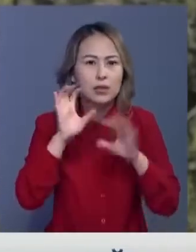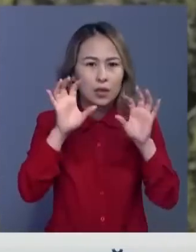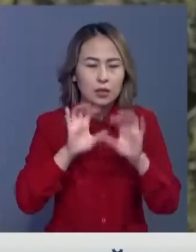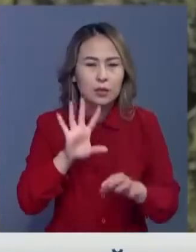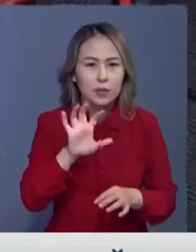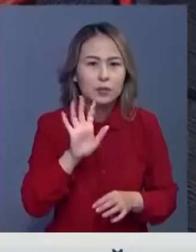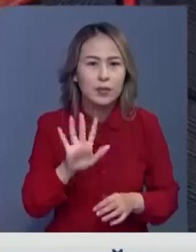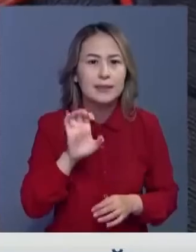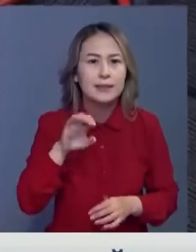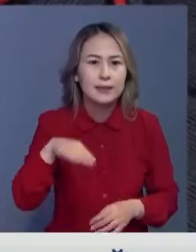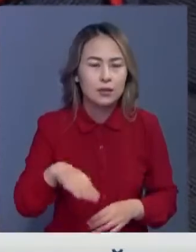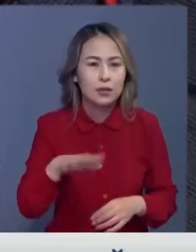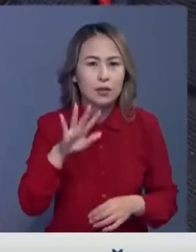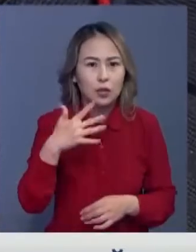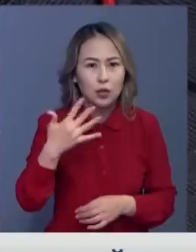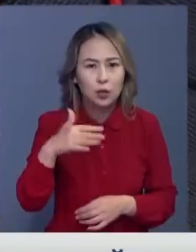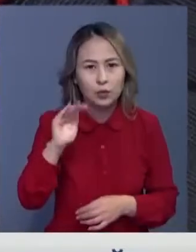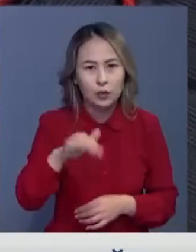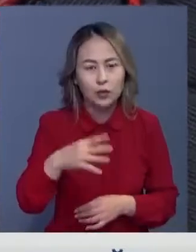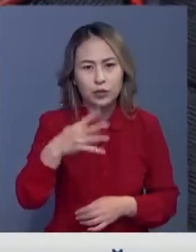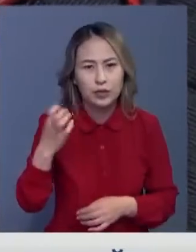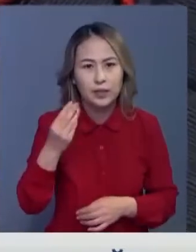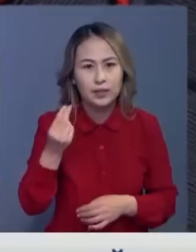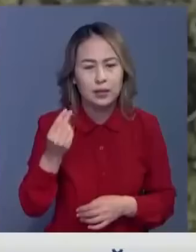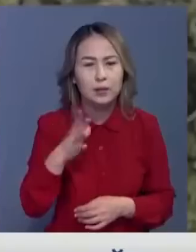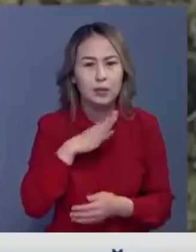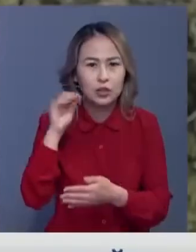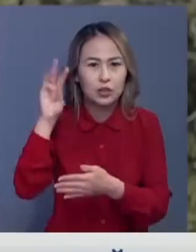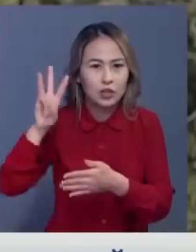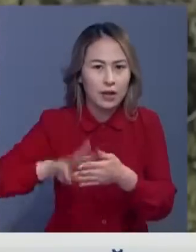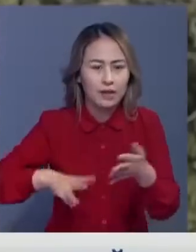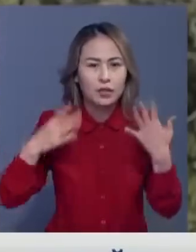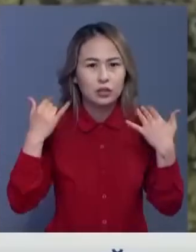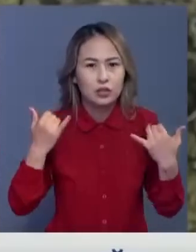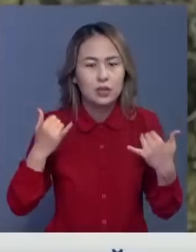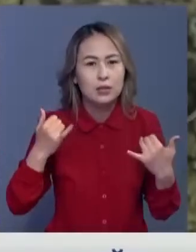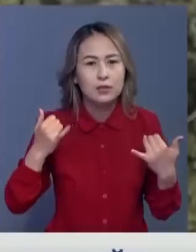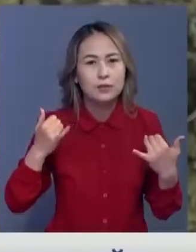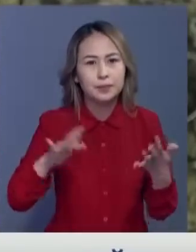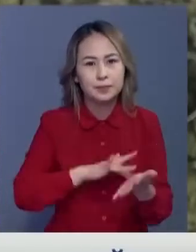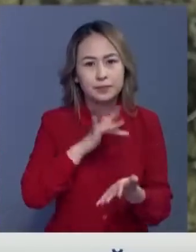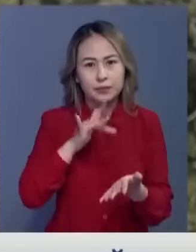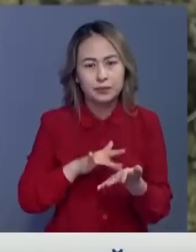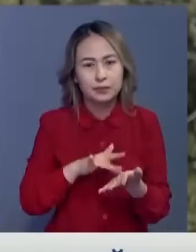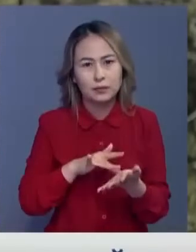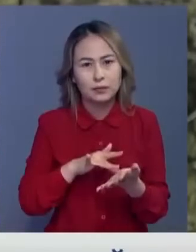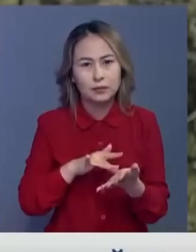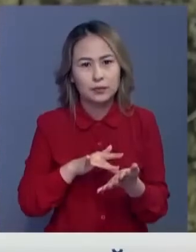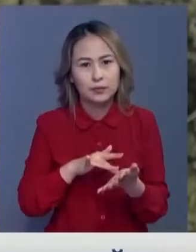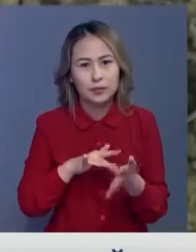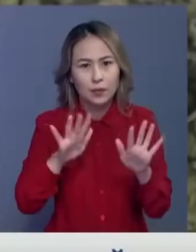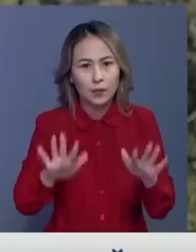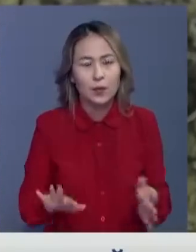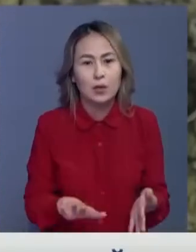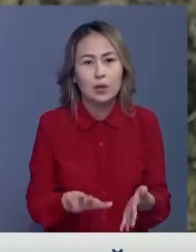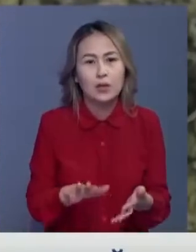505-ші бабына сәйкес 50.400 теңге айыппұл салынды. Қазақстанда Ақтау қаласында мал жануарларын қамайтын орын